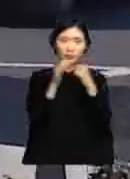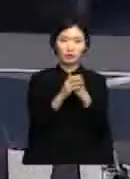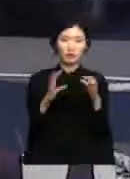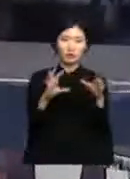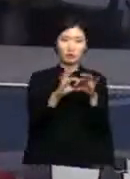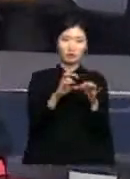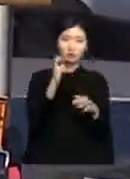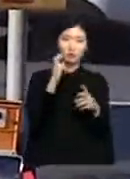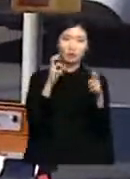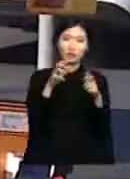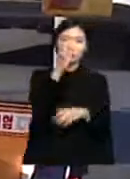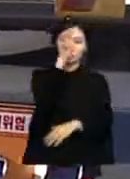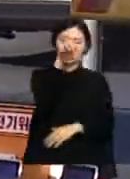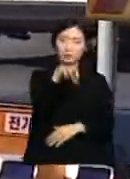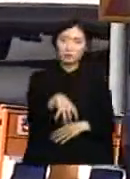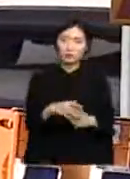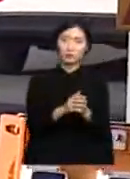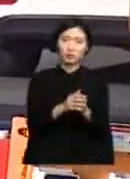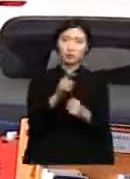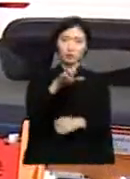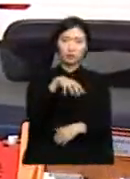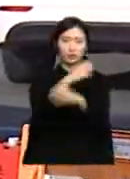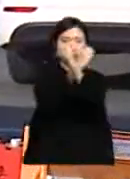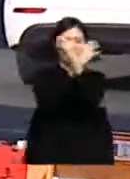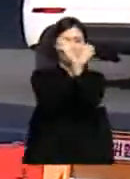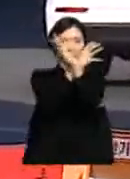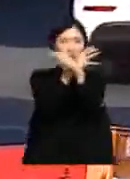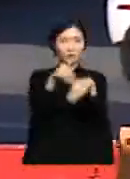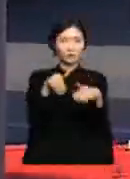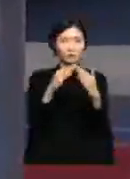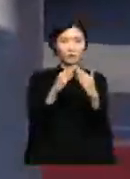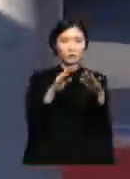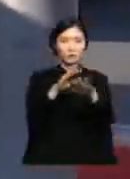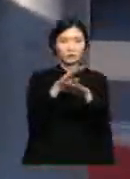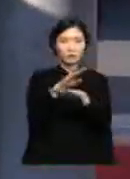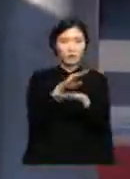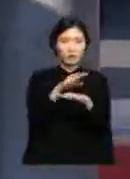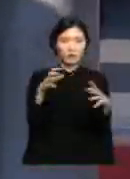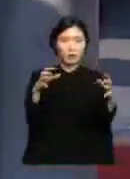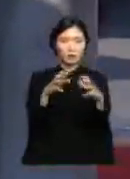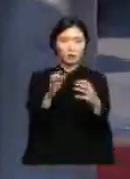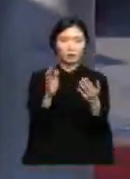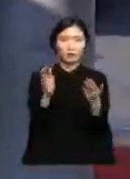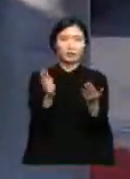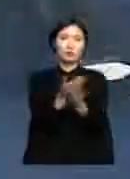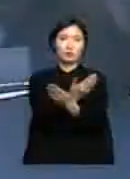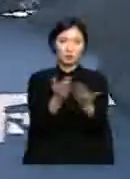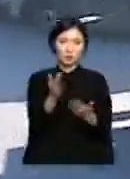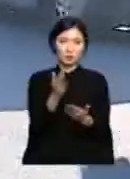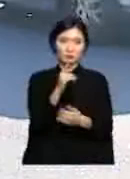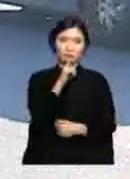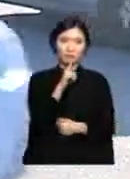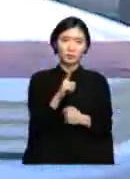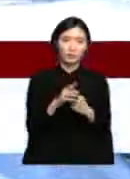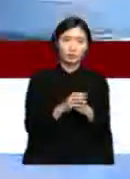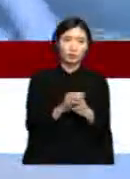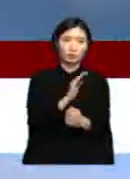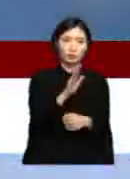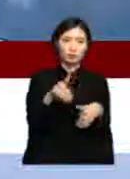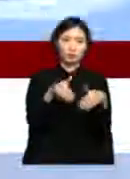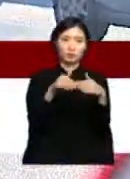송파구와 송파경찰서는 이곳에 신호등을 설치해 차량의 합류를 서로 분리하겠다는 입장입니다. 저희는